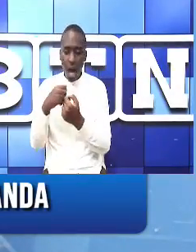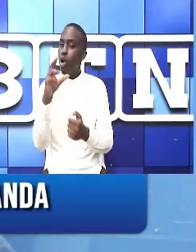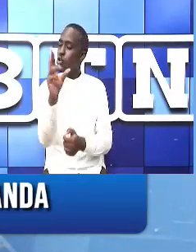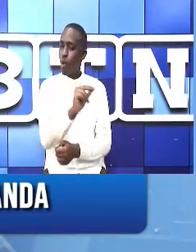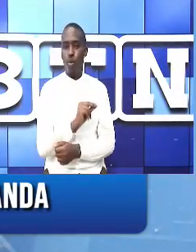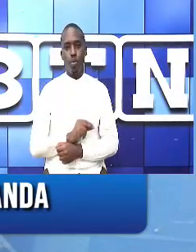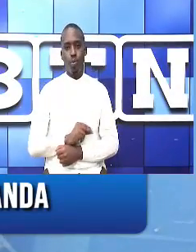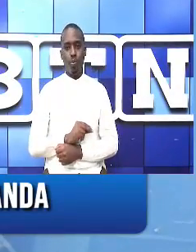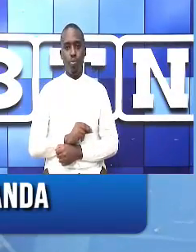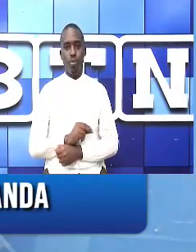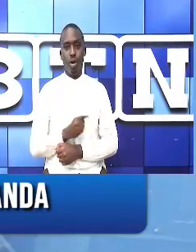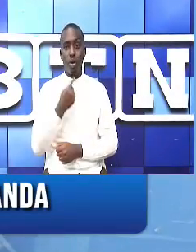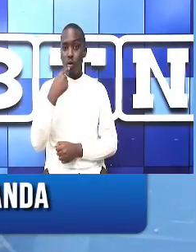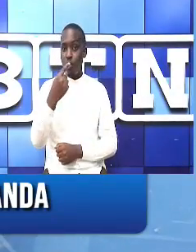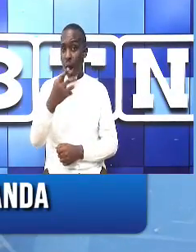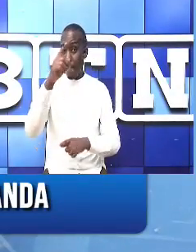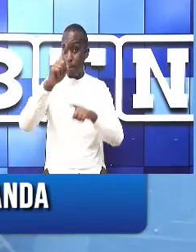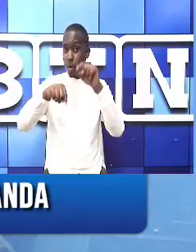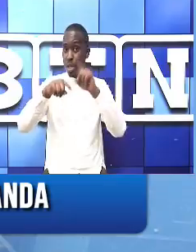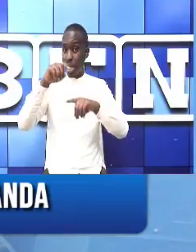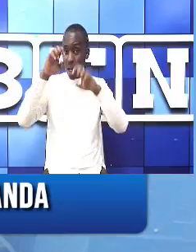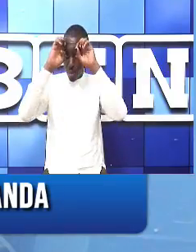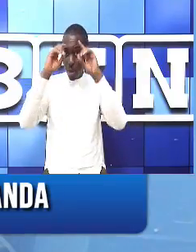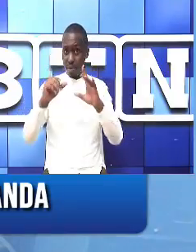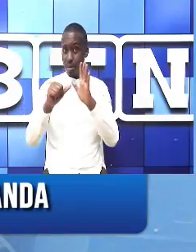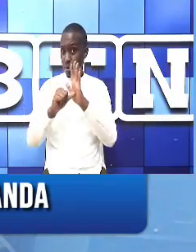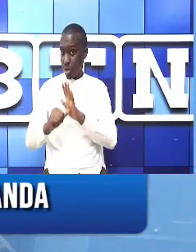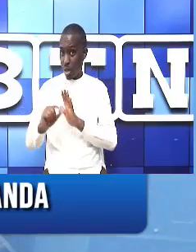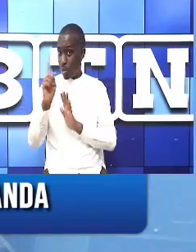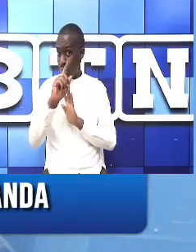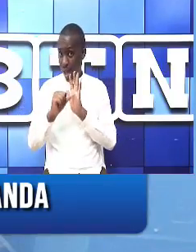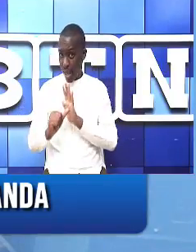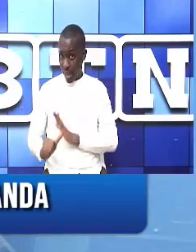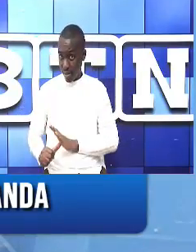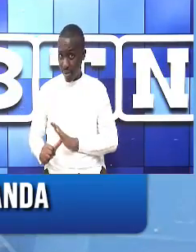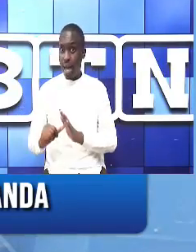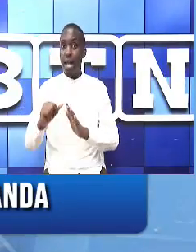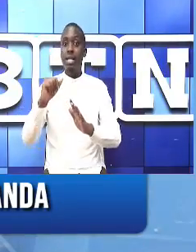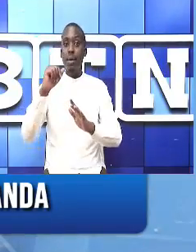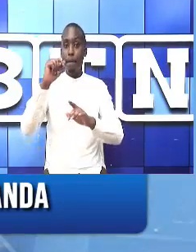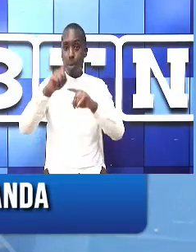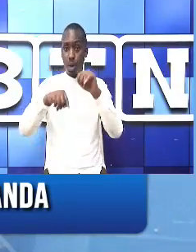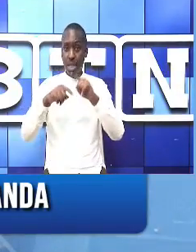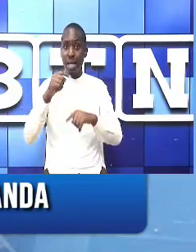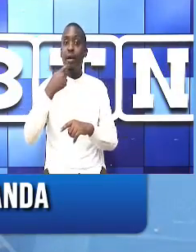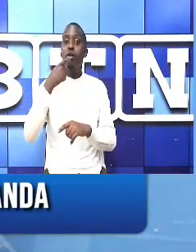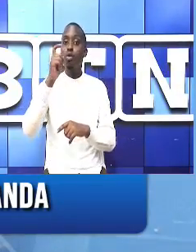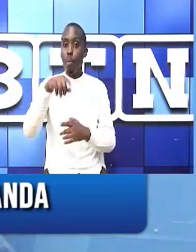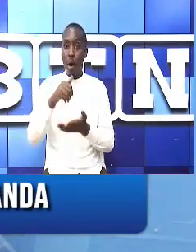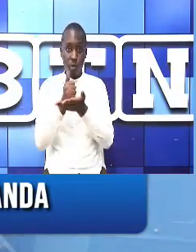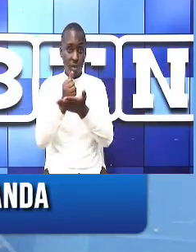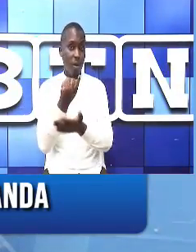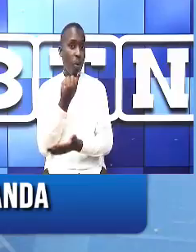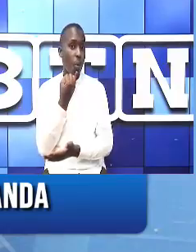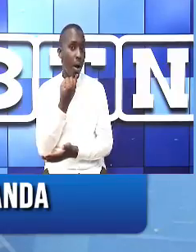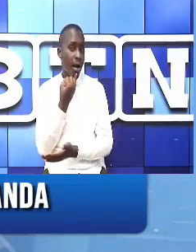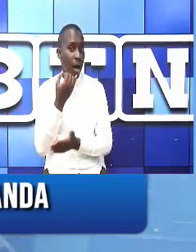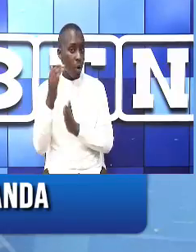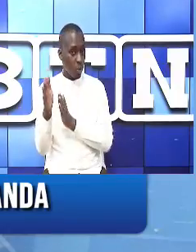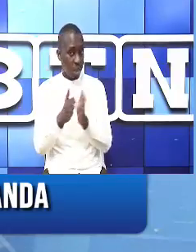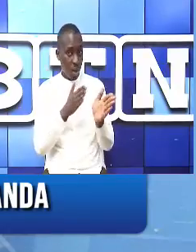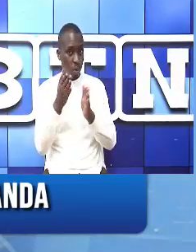ngo politike y'uburezi budaheza ni politike igomba gufasha umwana